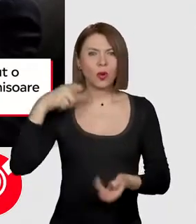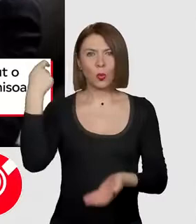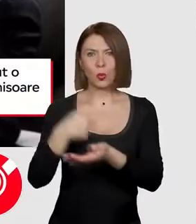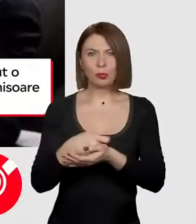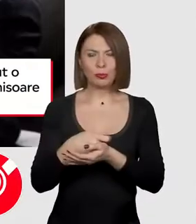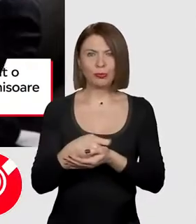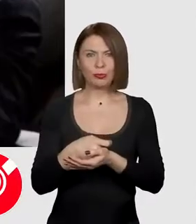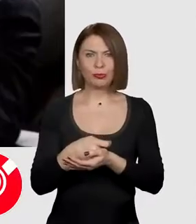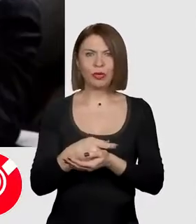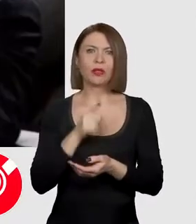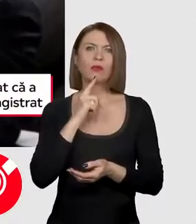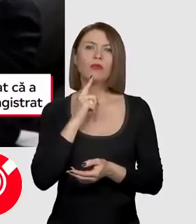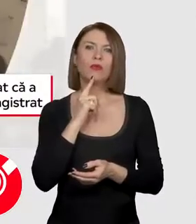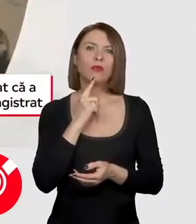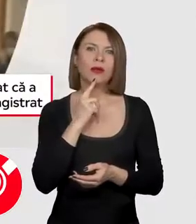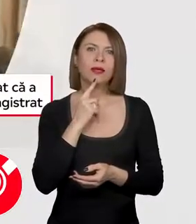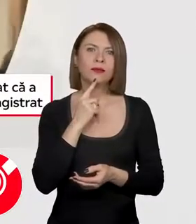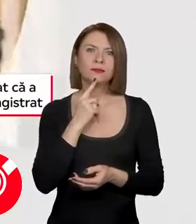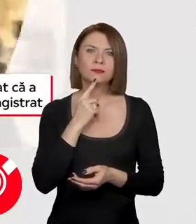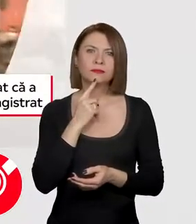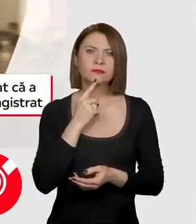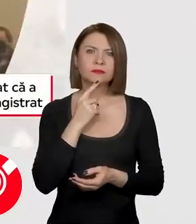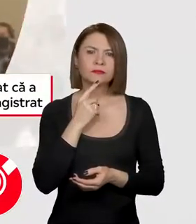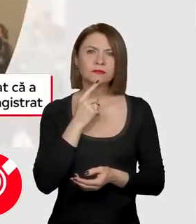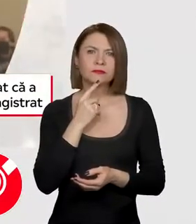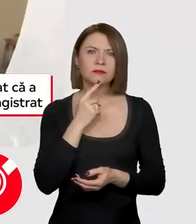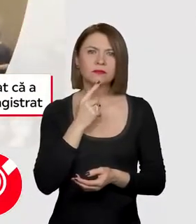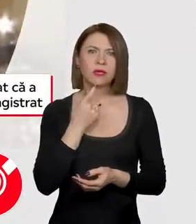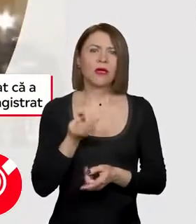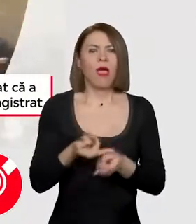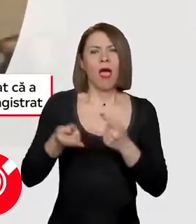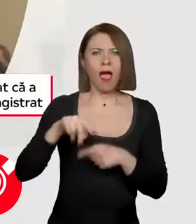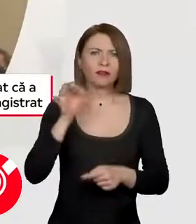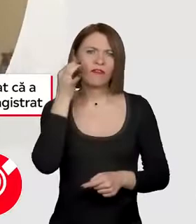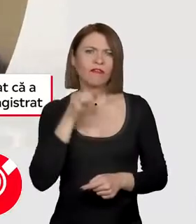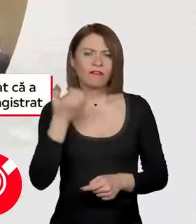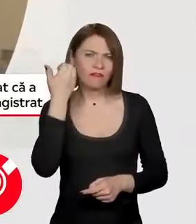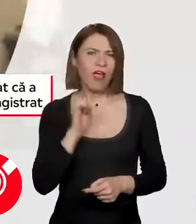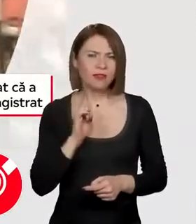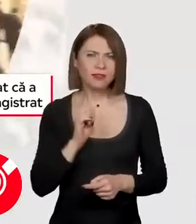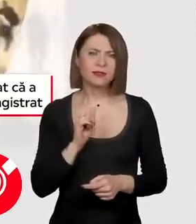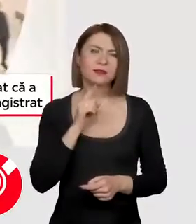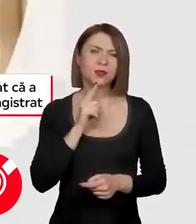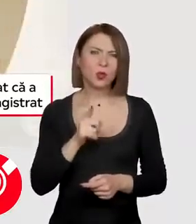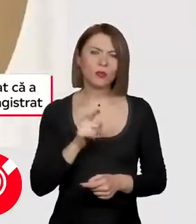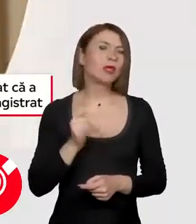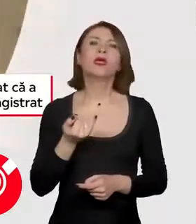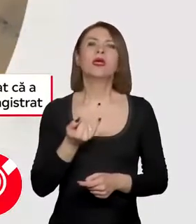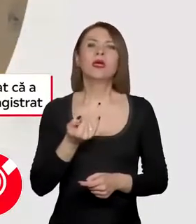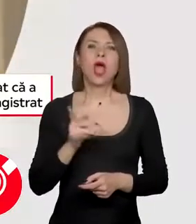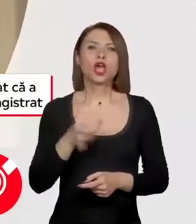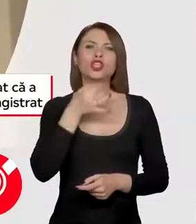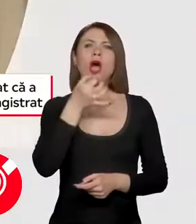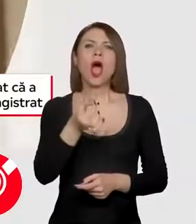cumpărate sub numele, sub un nume, sub un pseudonim, Paul Bismuth. Așa a numit